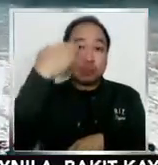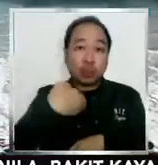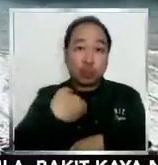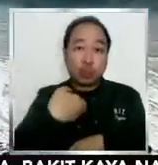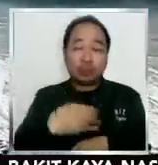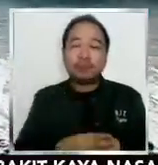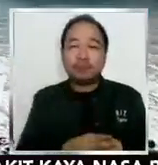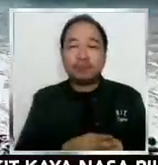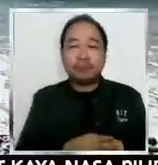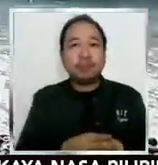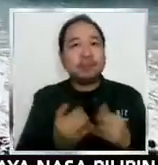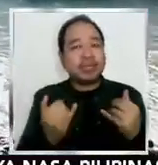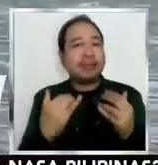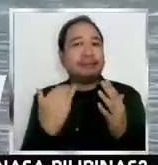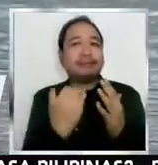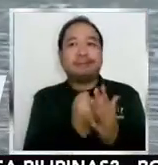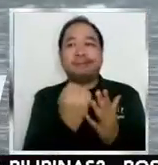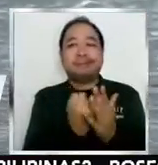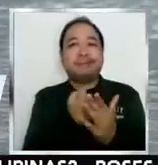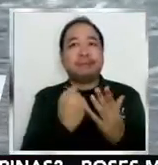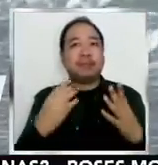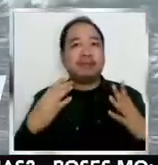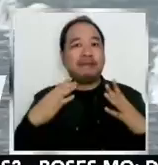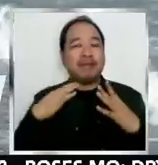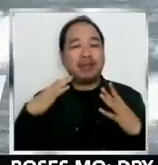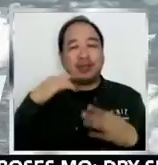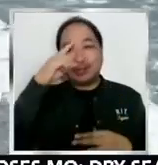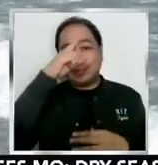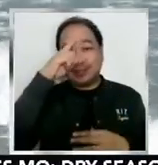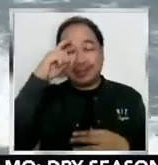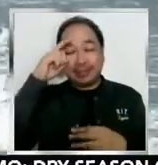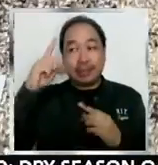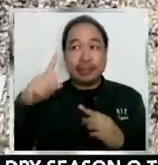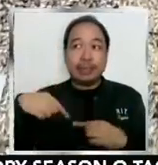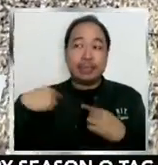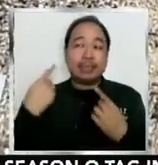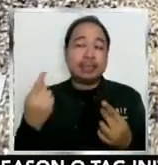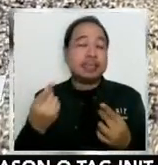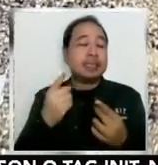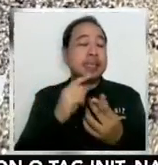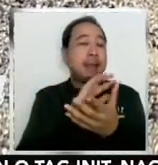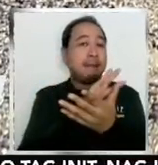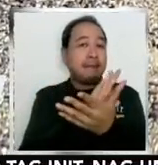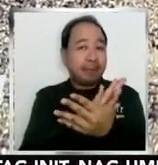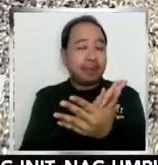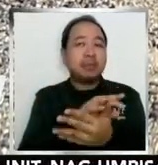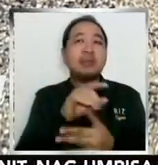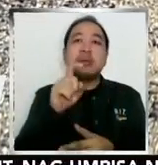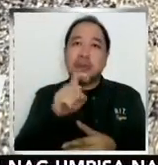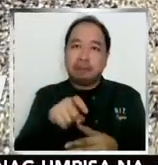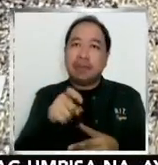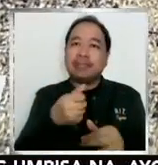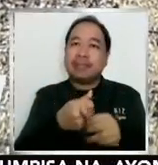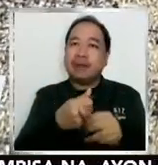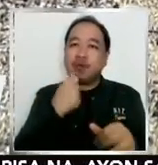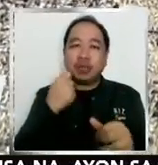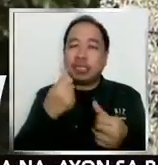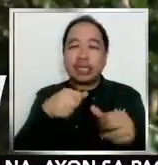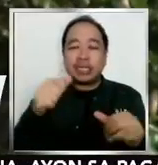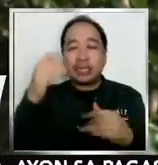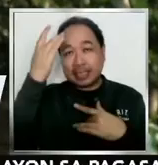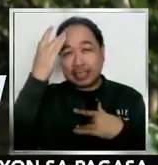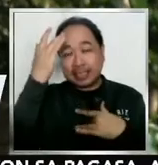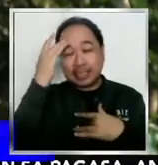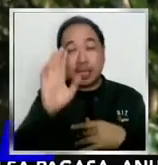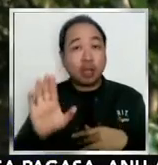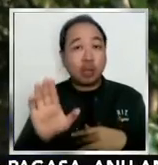bakasyon simula nung magpandemya, iwasan ang mga banta sa kalusugan at nakapaghanda ang katawan.